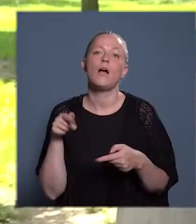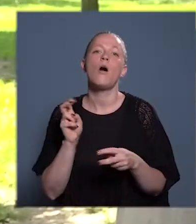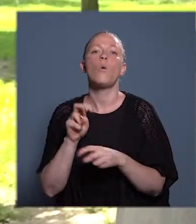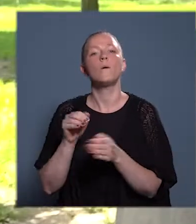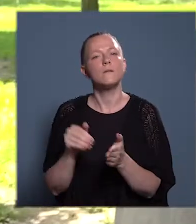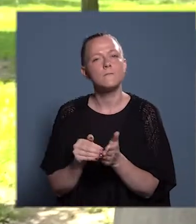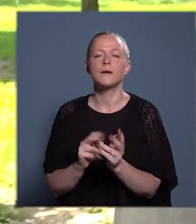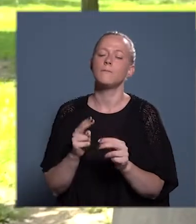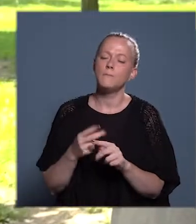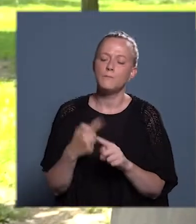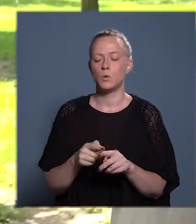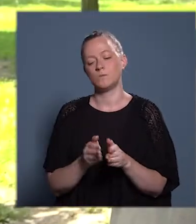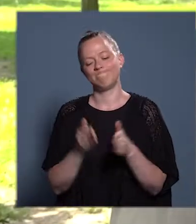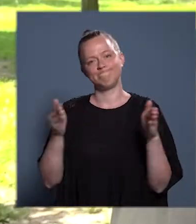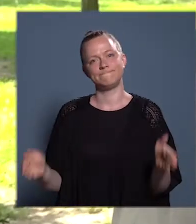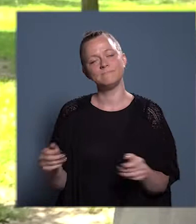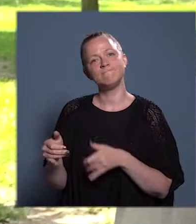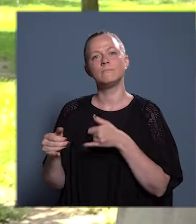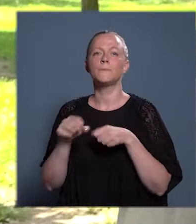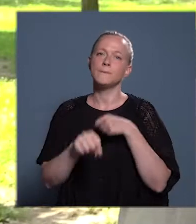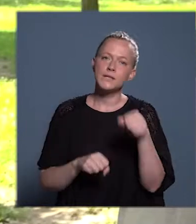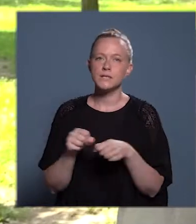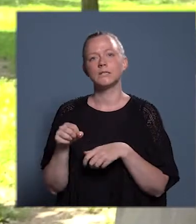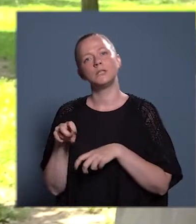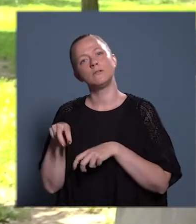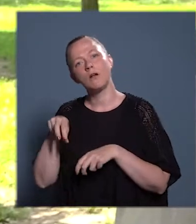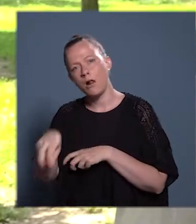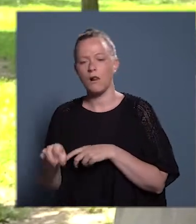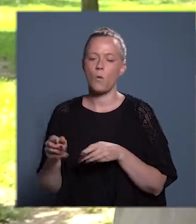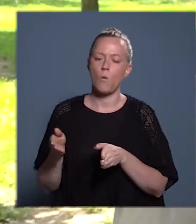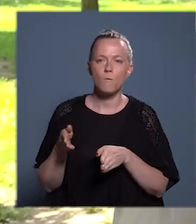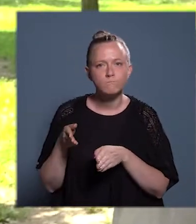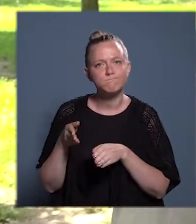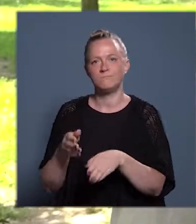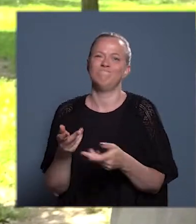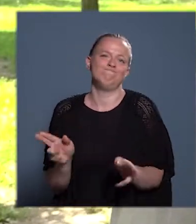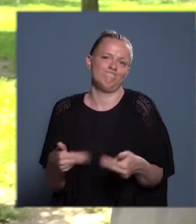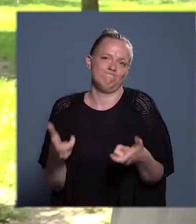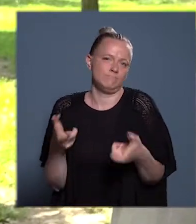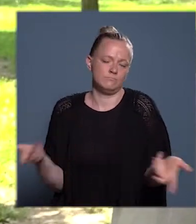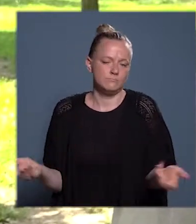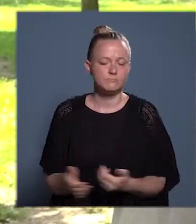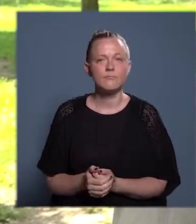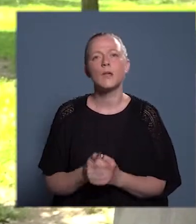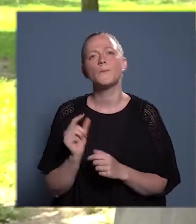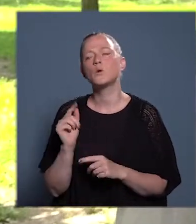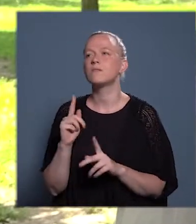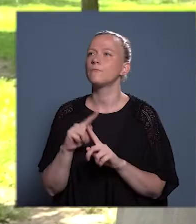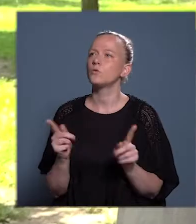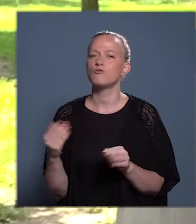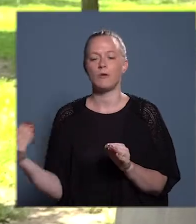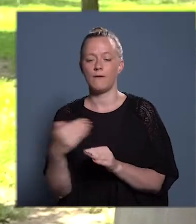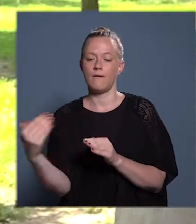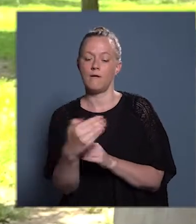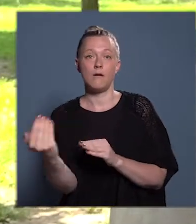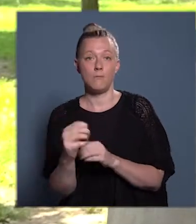olyan széles legyen, hogy biciklis és gyalogos is kényelmesen menjen. Egyrészt, másrészt van egy furcsa keresztirányú mozgás a sétányban.